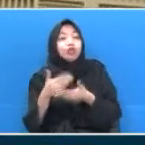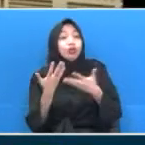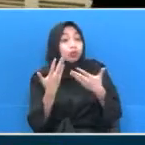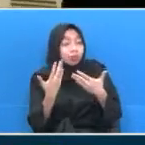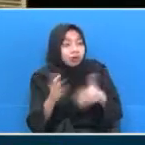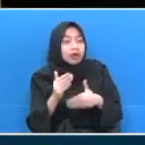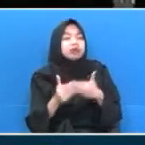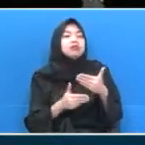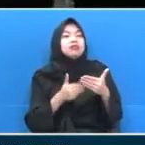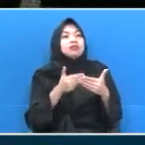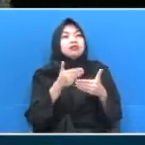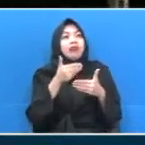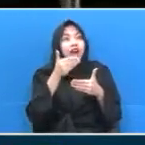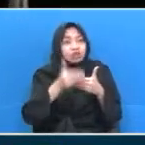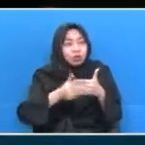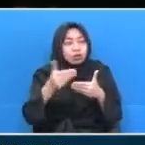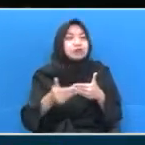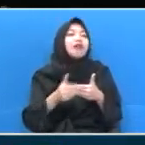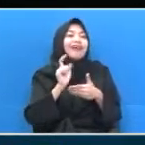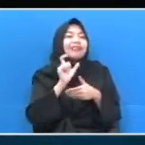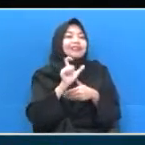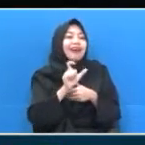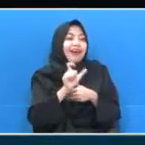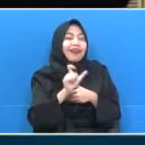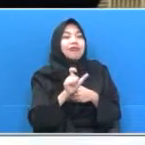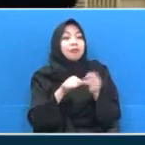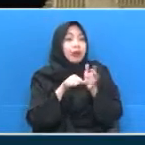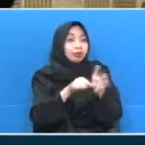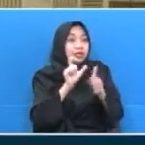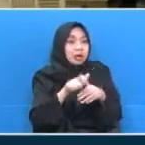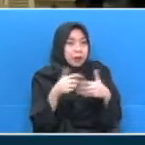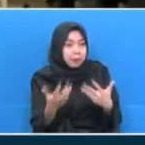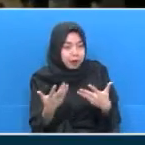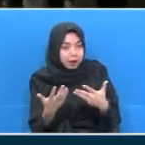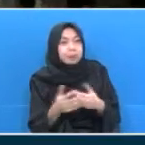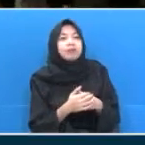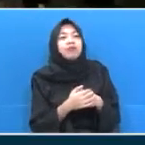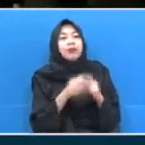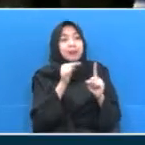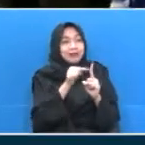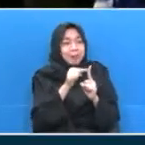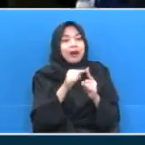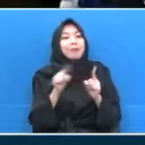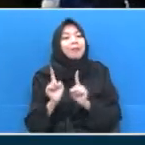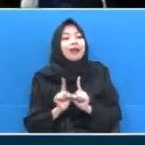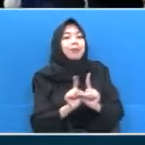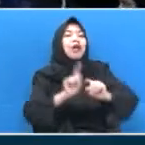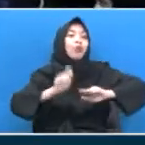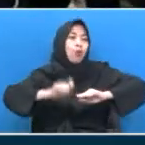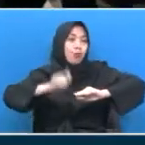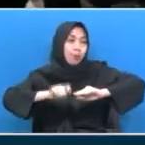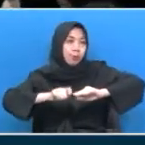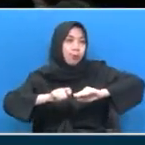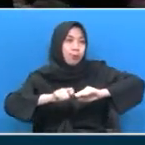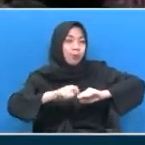dalam jangka pendek maupun jangka panjang jangka pendeknya tentu kita memberikan pendampingan pendampingan hukum kepada mahasiswa